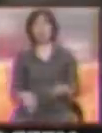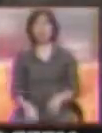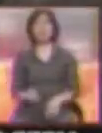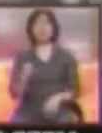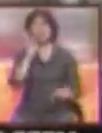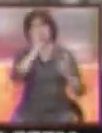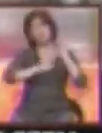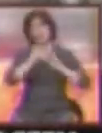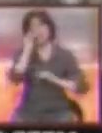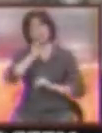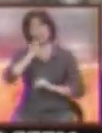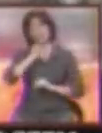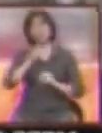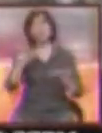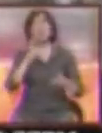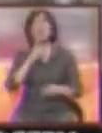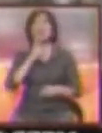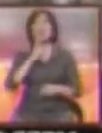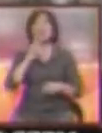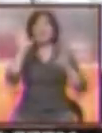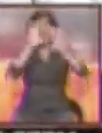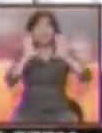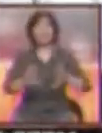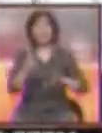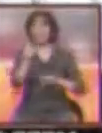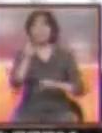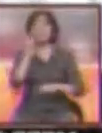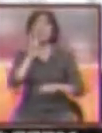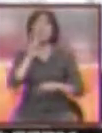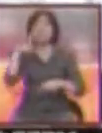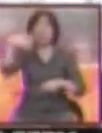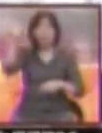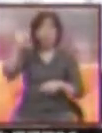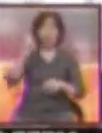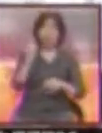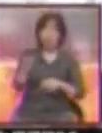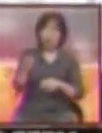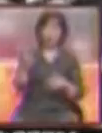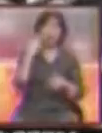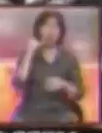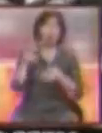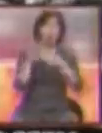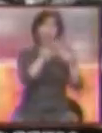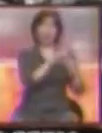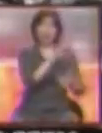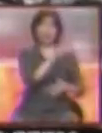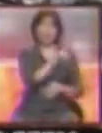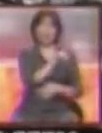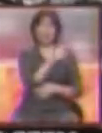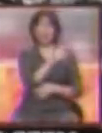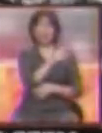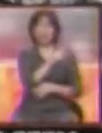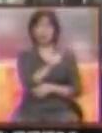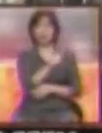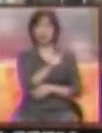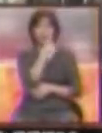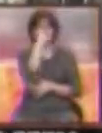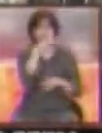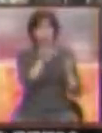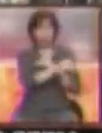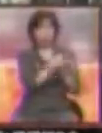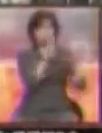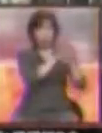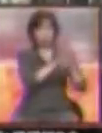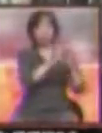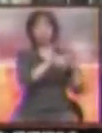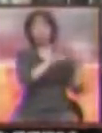kalbaryo, wala silang tubig tuwing Linggo. Sa City Hall kasi nakakabit ang linya nila ng tubig. At dahil walang opisina tuwing Linggo, wala rin silang